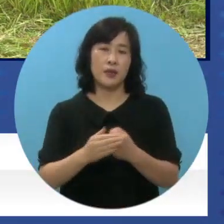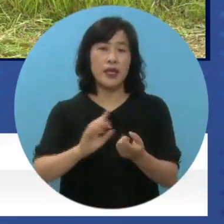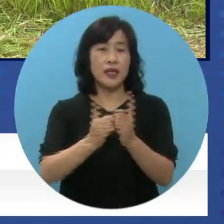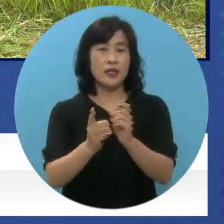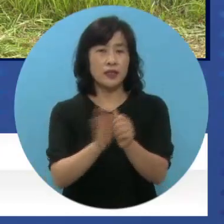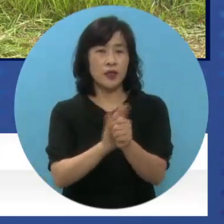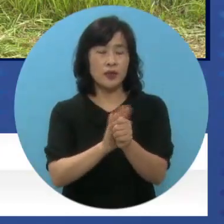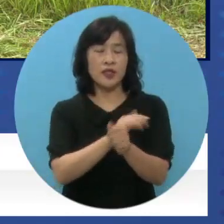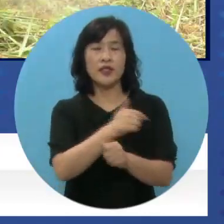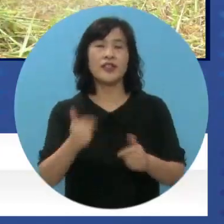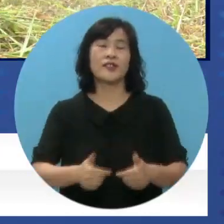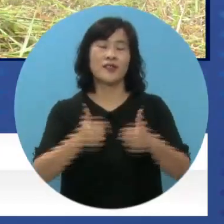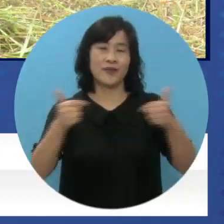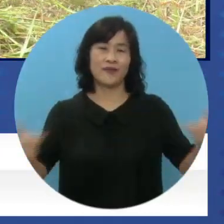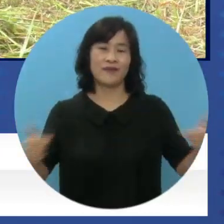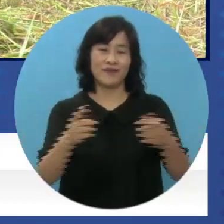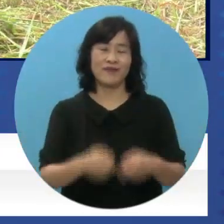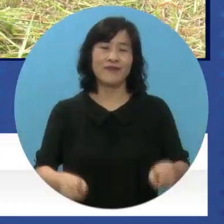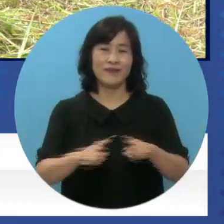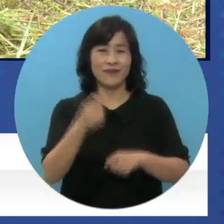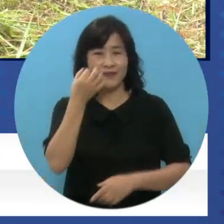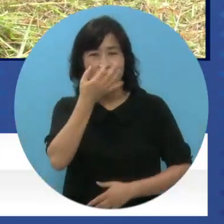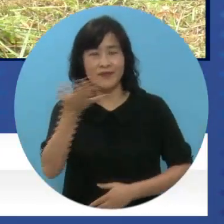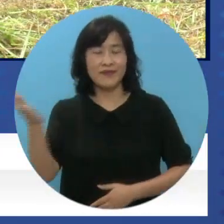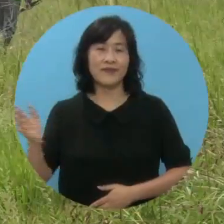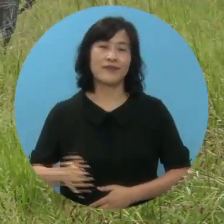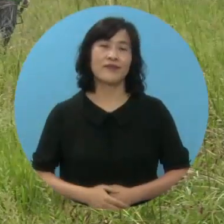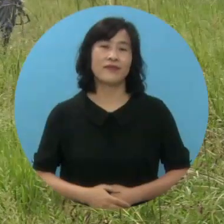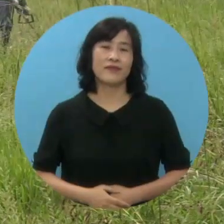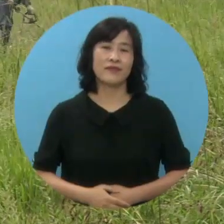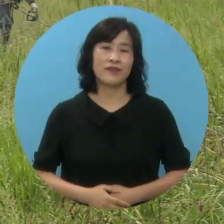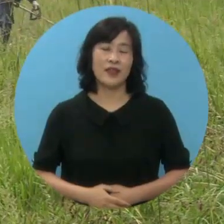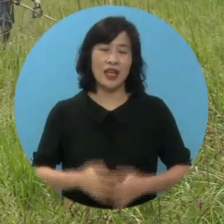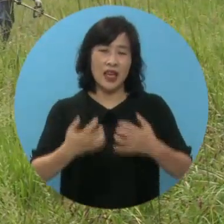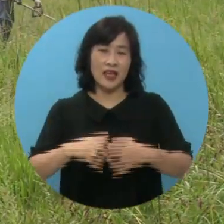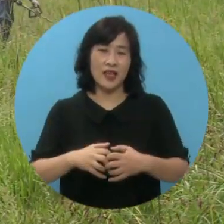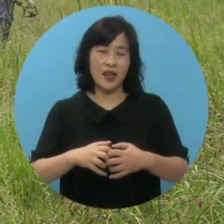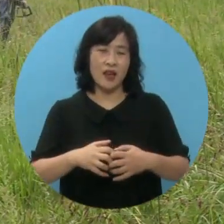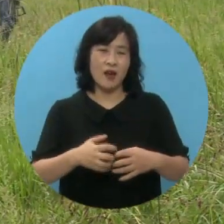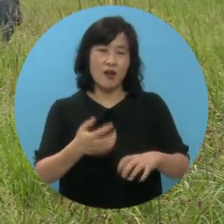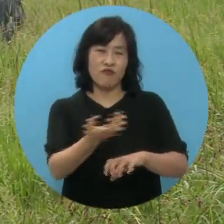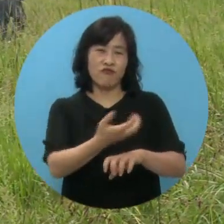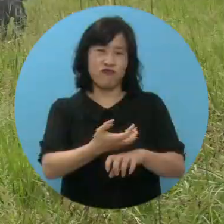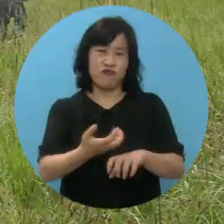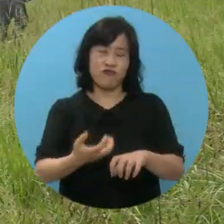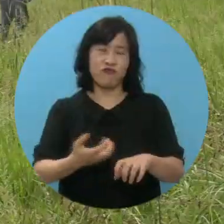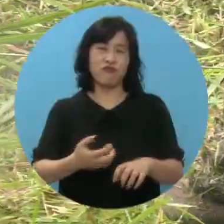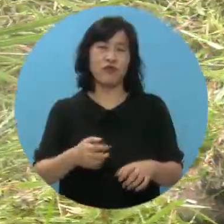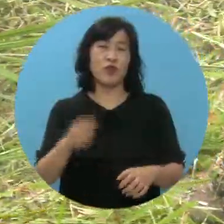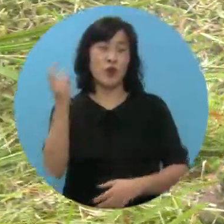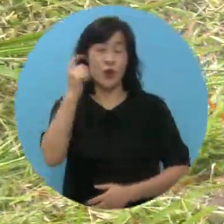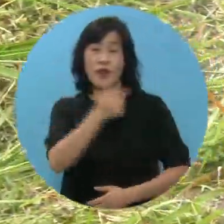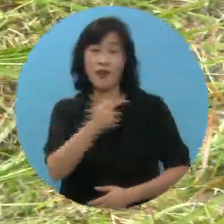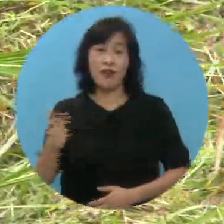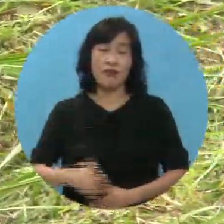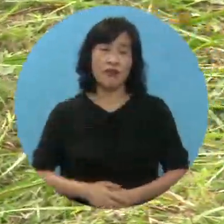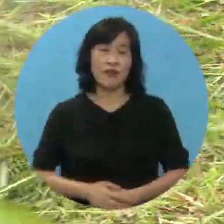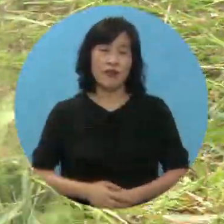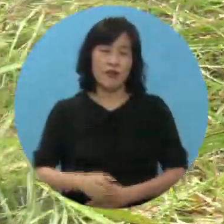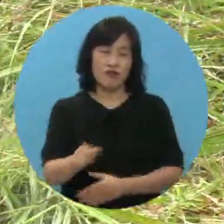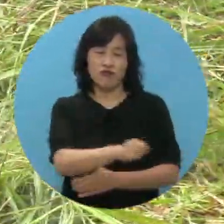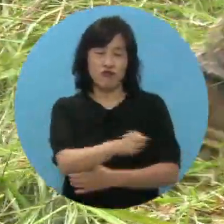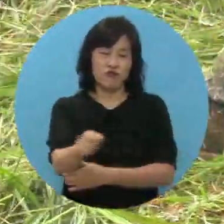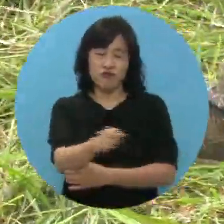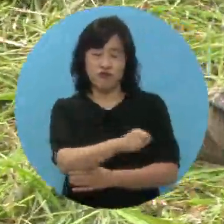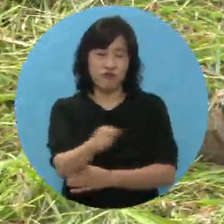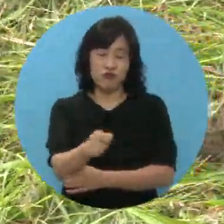벌초 대행 서비스가 크게 늘었습니다. 함께 보시죠. 예초기 소리가 요란하게 울려 퍼집니다. 기계가